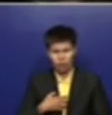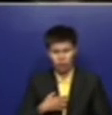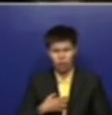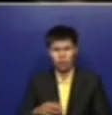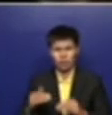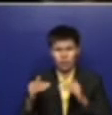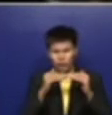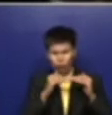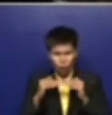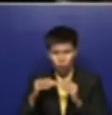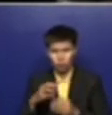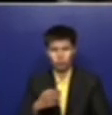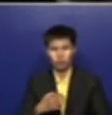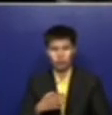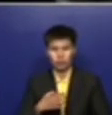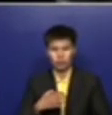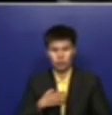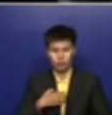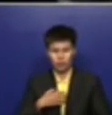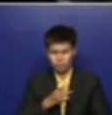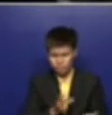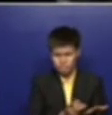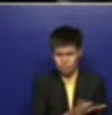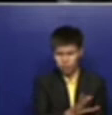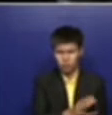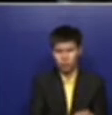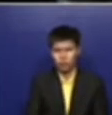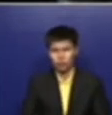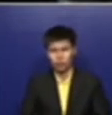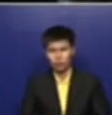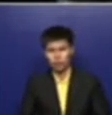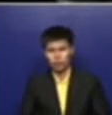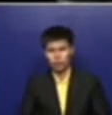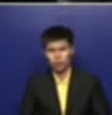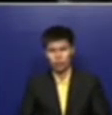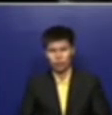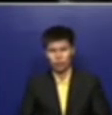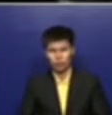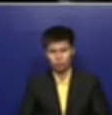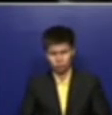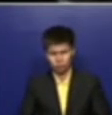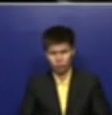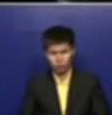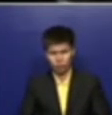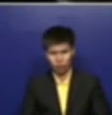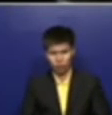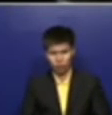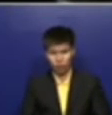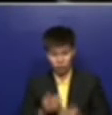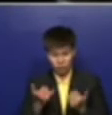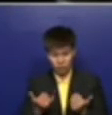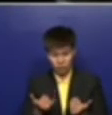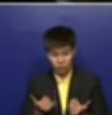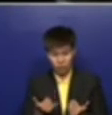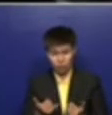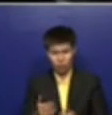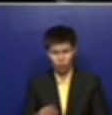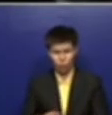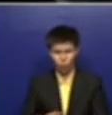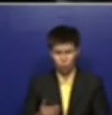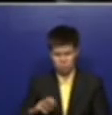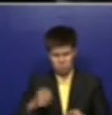จการเขาเรียกร้องในสิ่งที่เขาต้องการ3ข้อแต่เมื่อสิ่งที่เขาโดนกระทำอย่างนี้เนี่ยเข